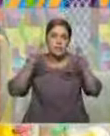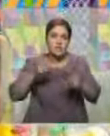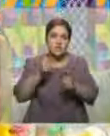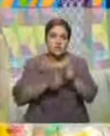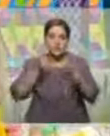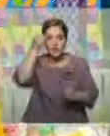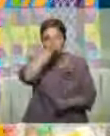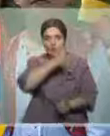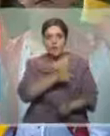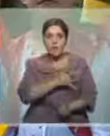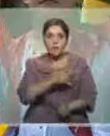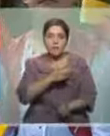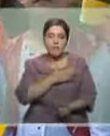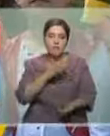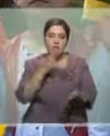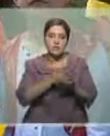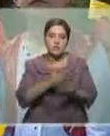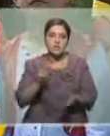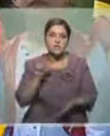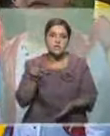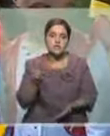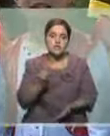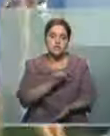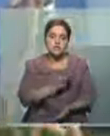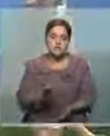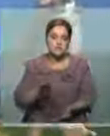или усыновляют около 1000 маленьких сирот.